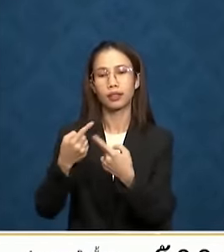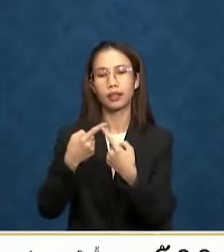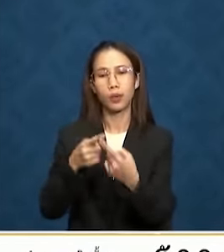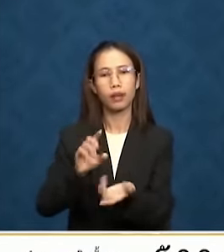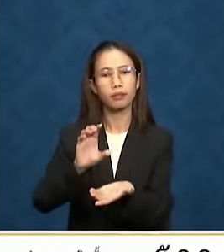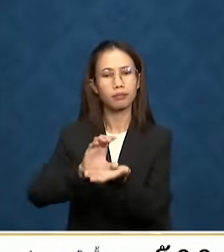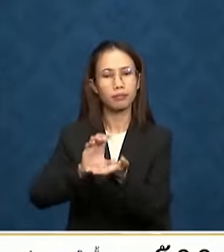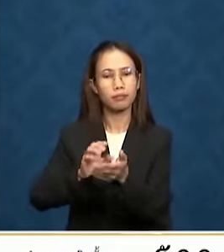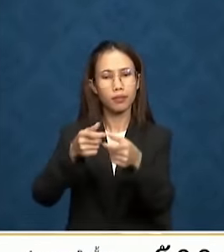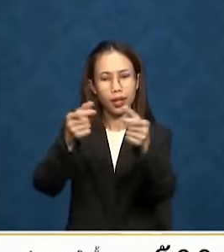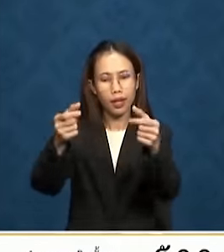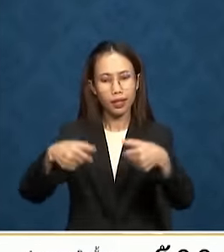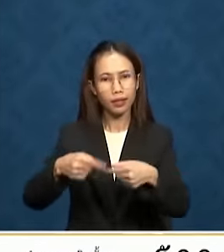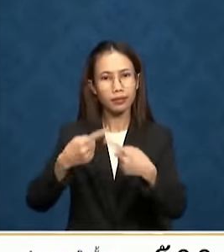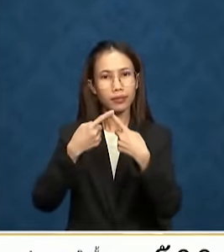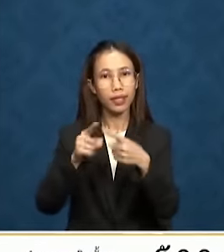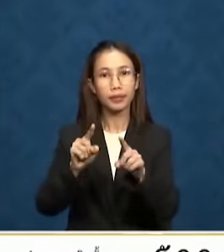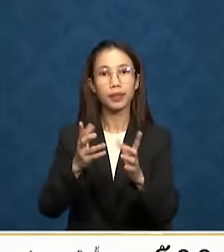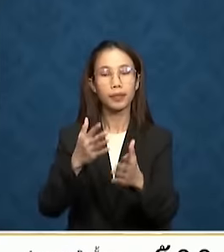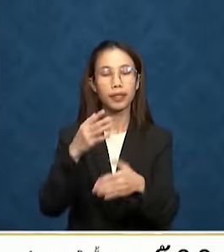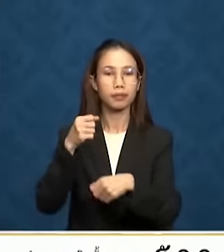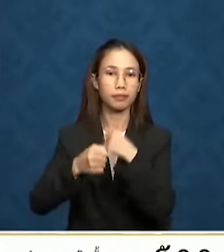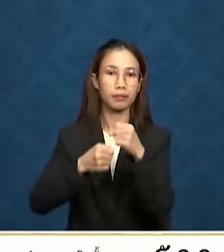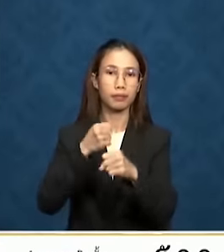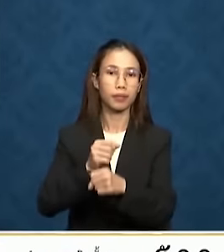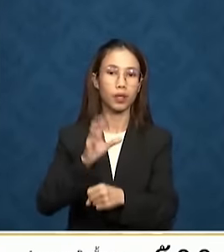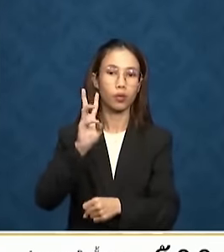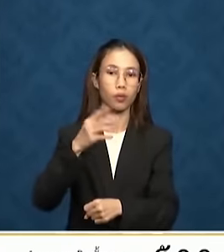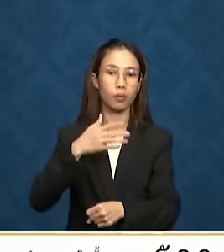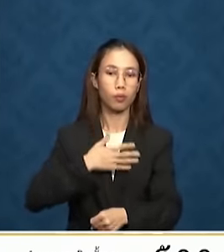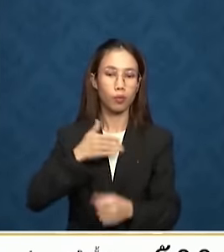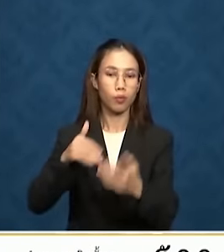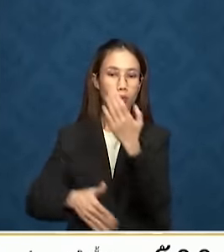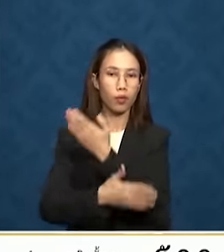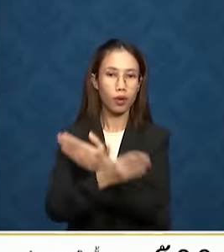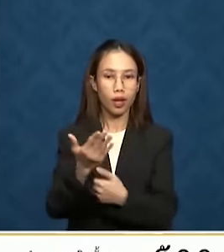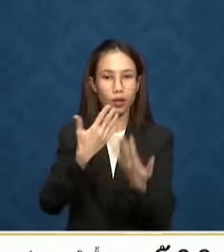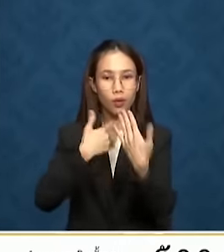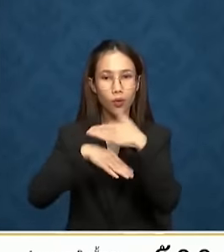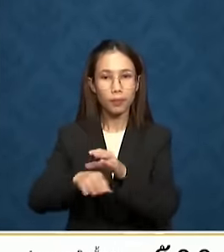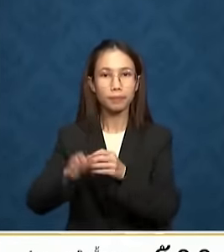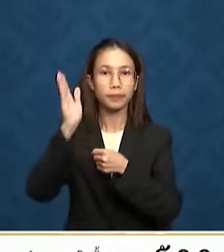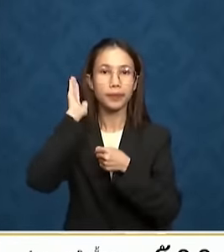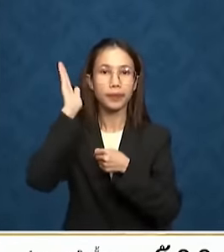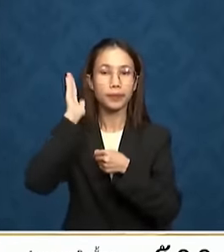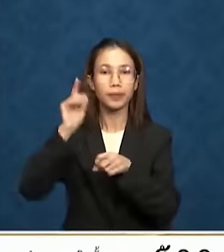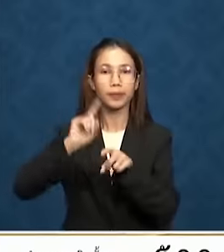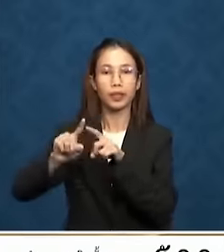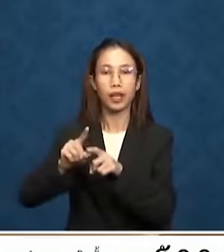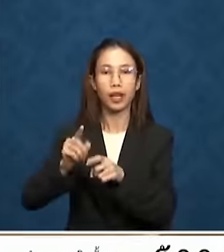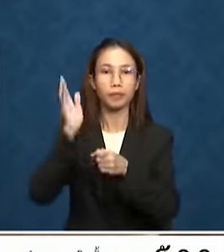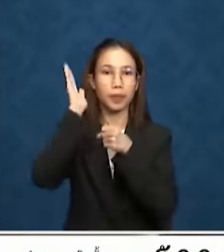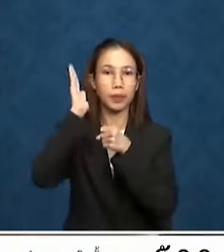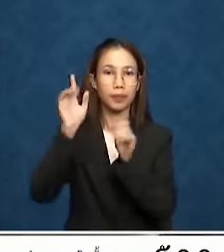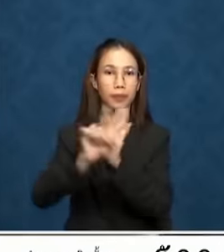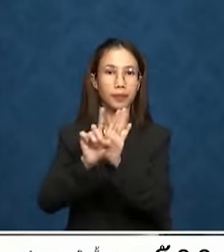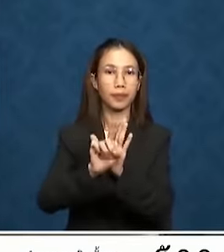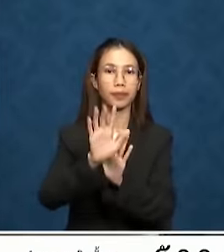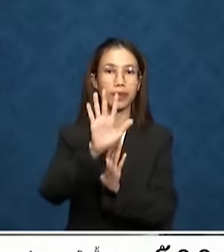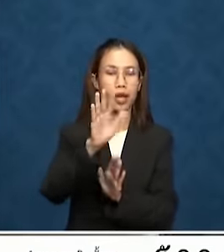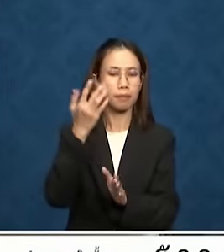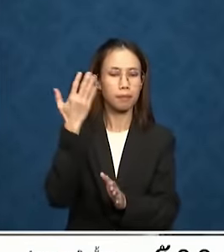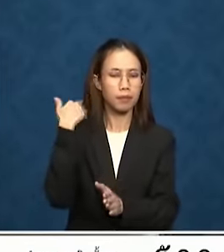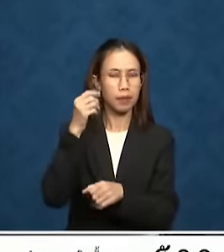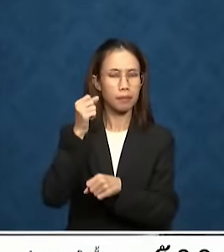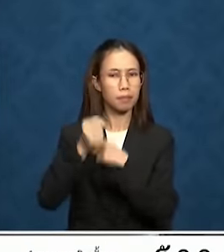มากใน 6ปีที่ผมมีโอกาสที่จะได้มีส่วนร่วมในการอธิปรายอภิปรายไป 5ครั้งครับท่านประธานมีอยู่ปีนึง